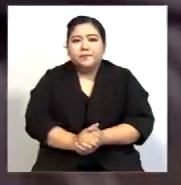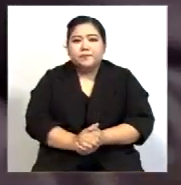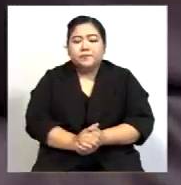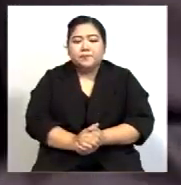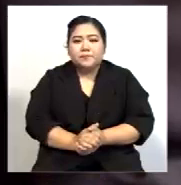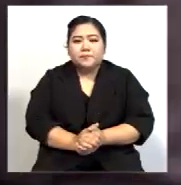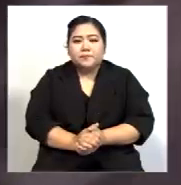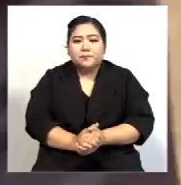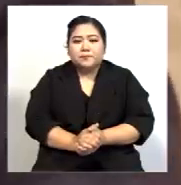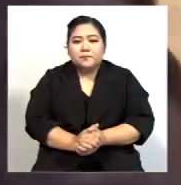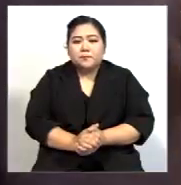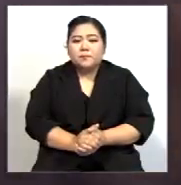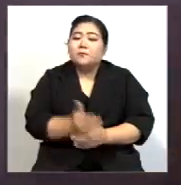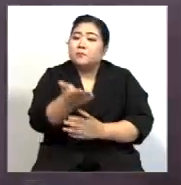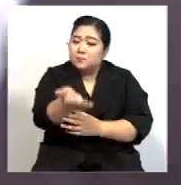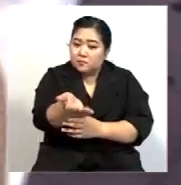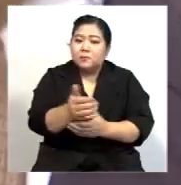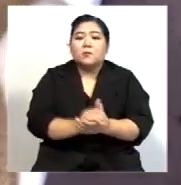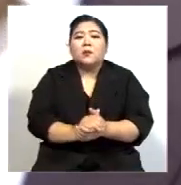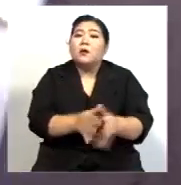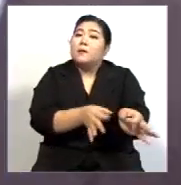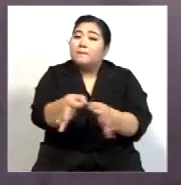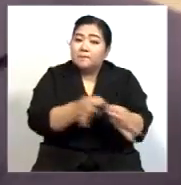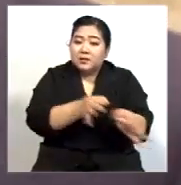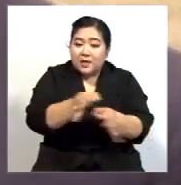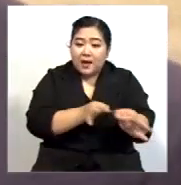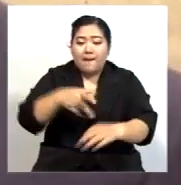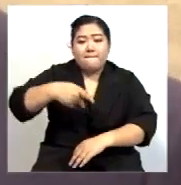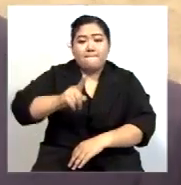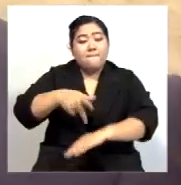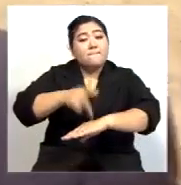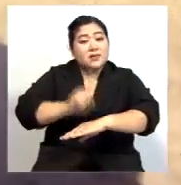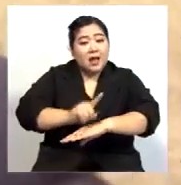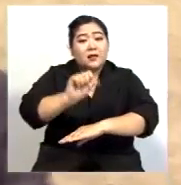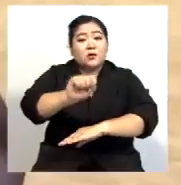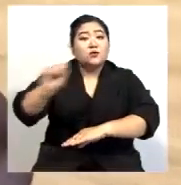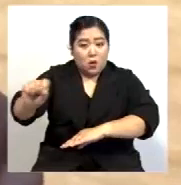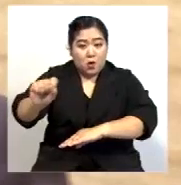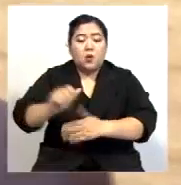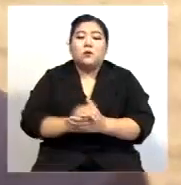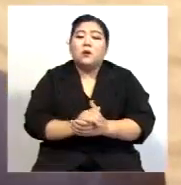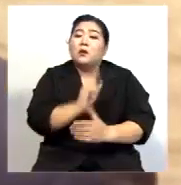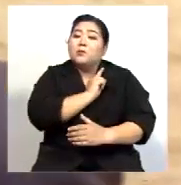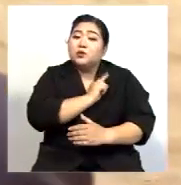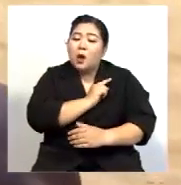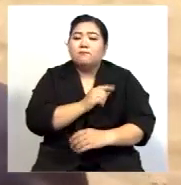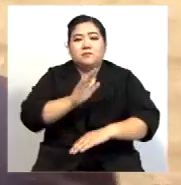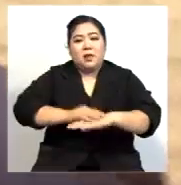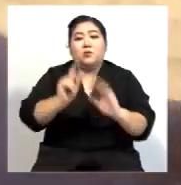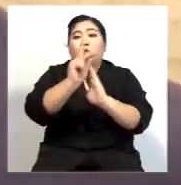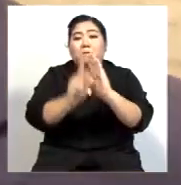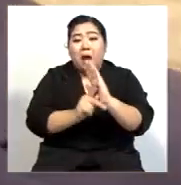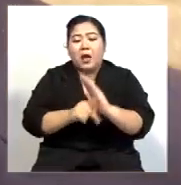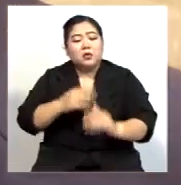้ด้านนายราเมศรัตนชเวงที่ปรึกษาประธานสภาผู้แทนราษฎรในฐานะนักกฎหมายมองว่